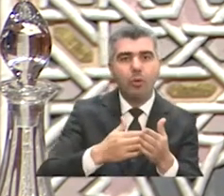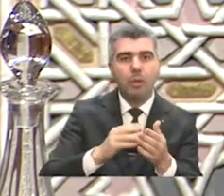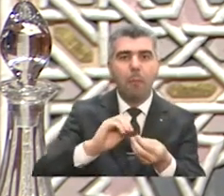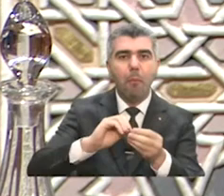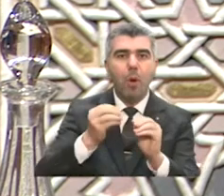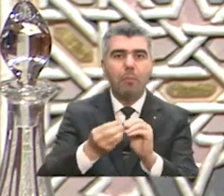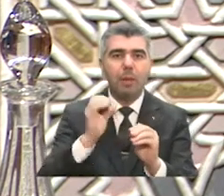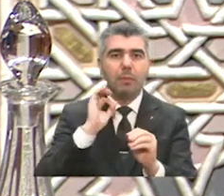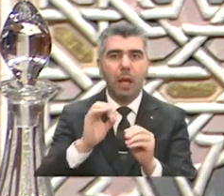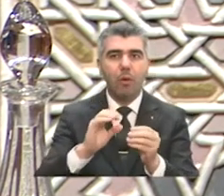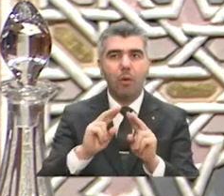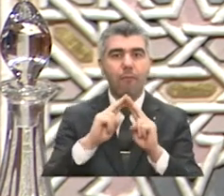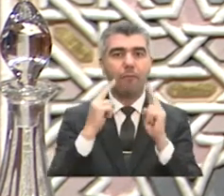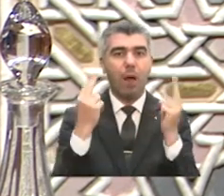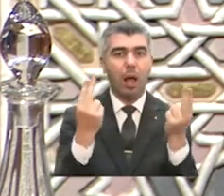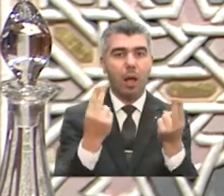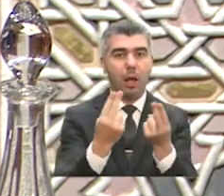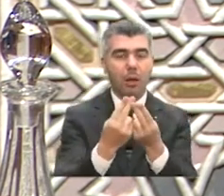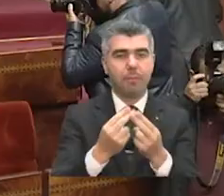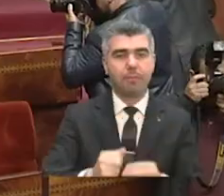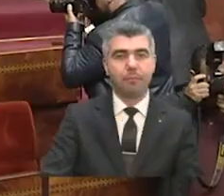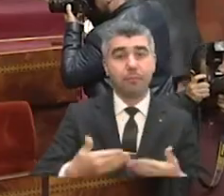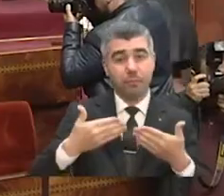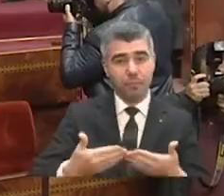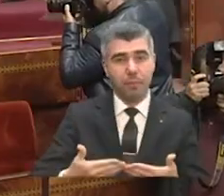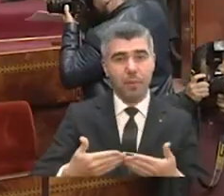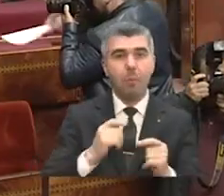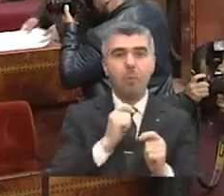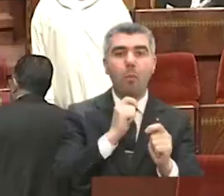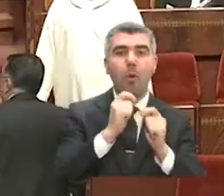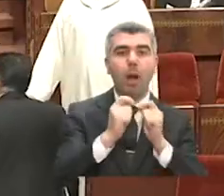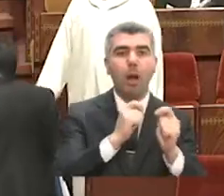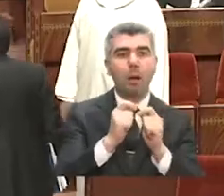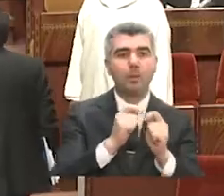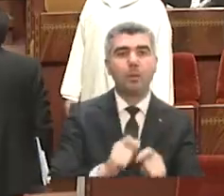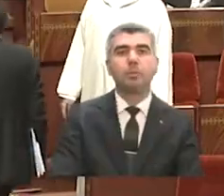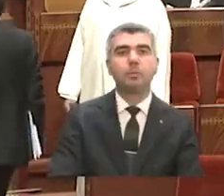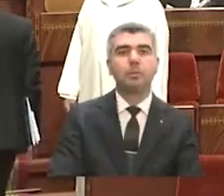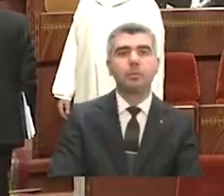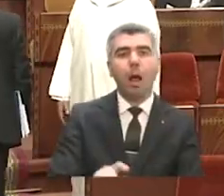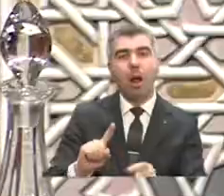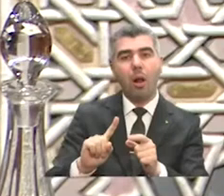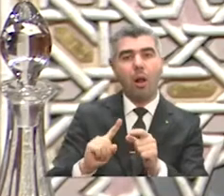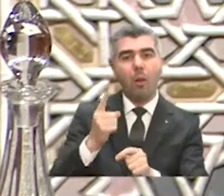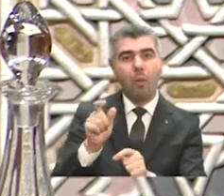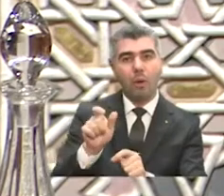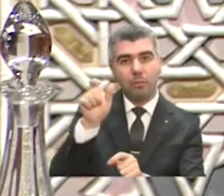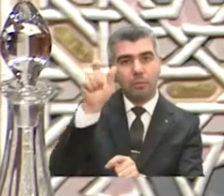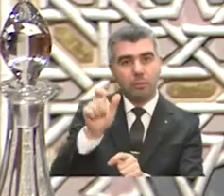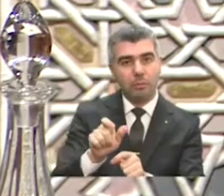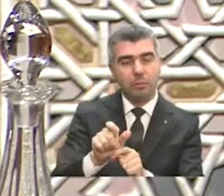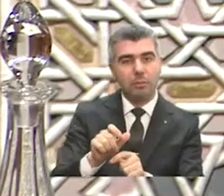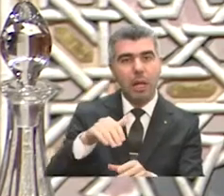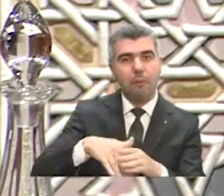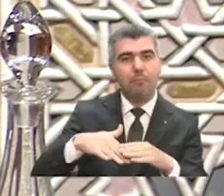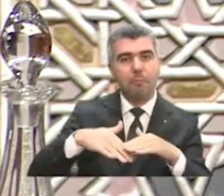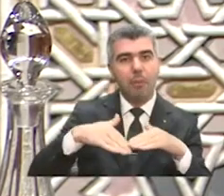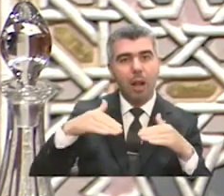cette position du Parlement européen. Et donc j'ouvre évidemment